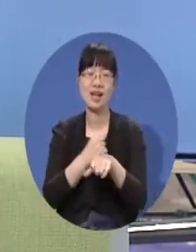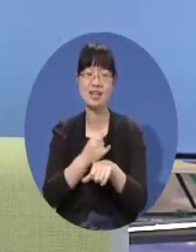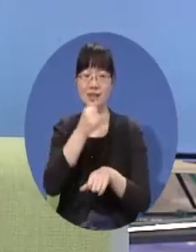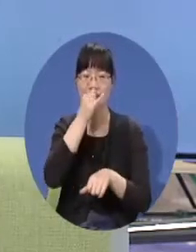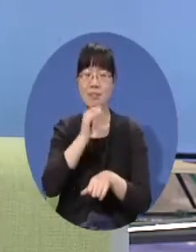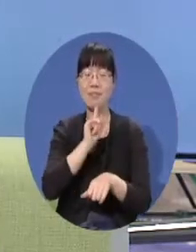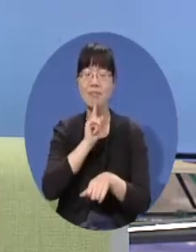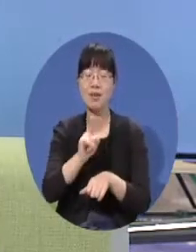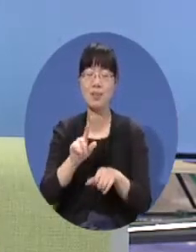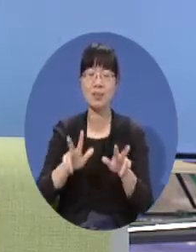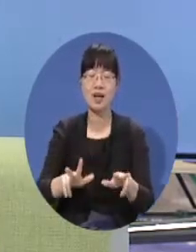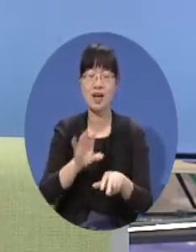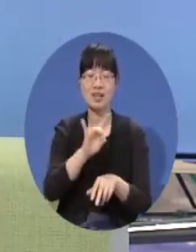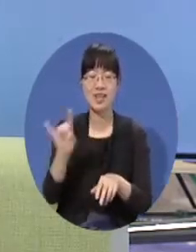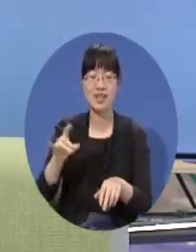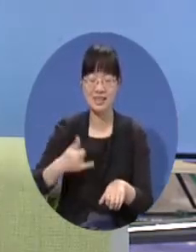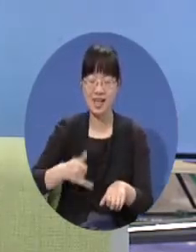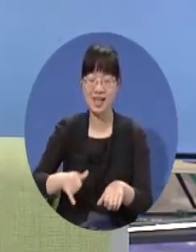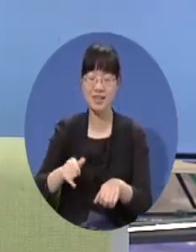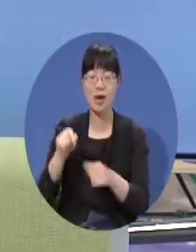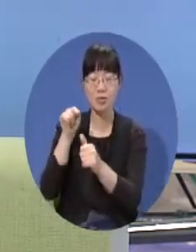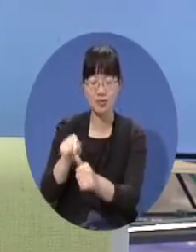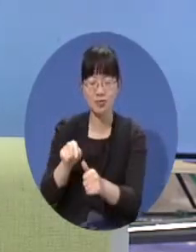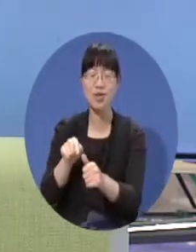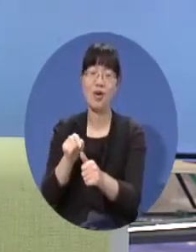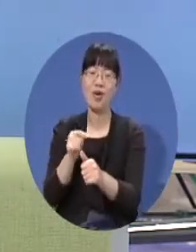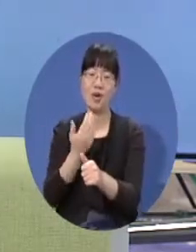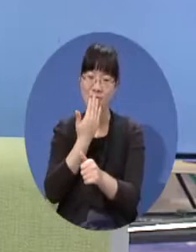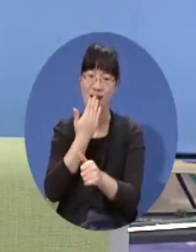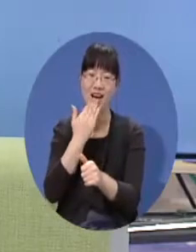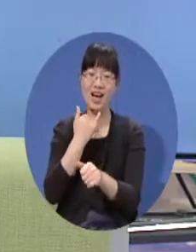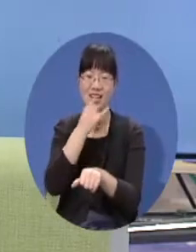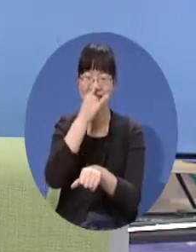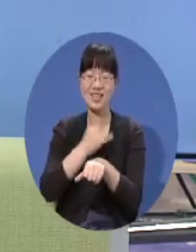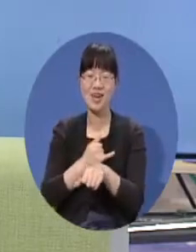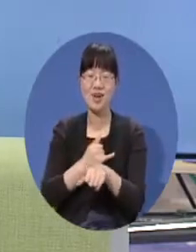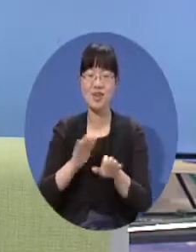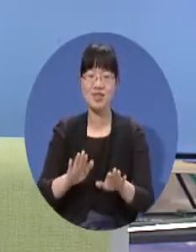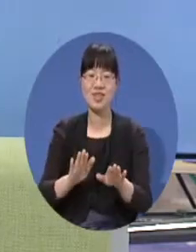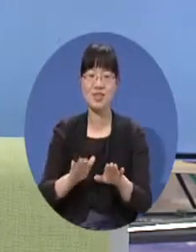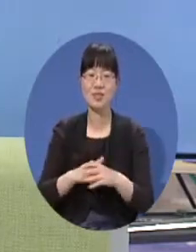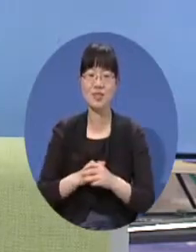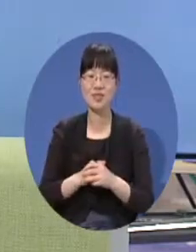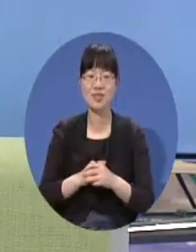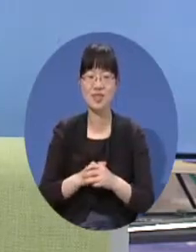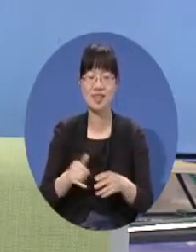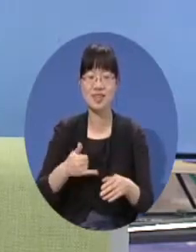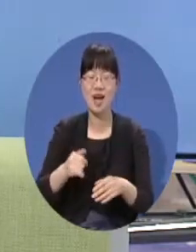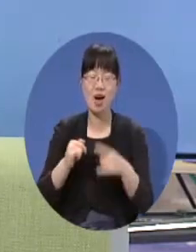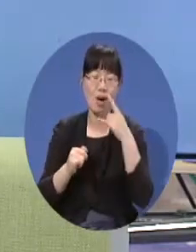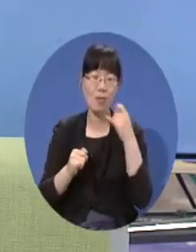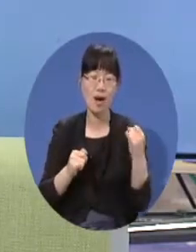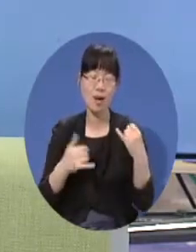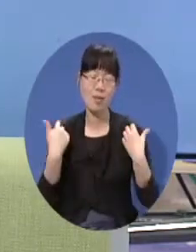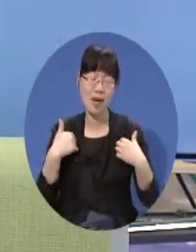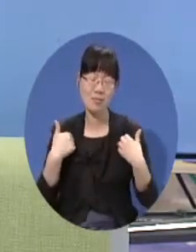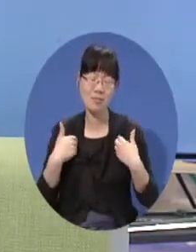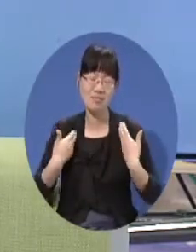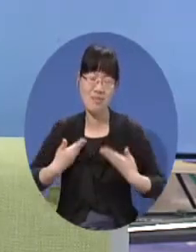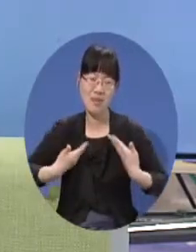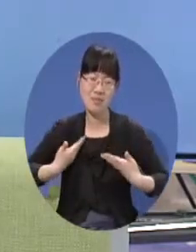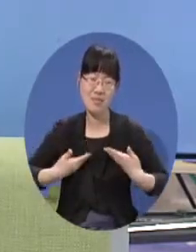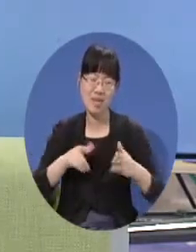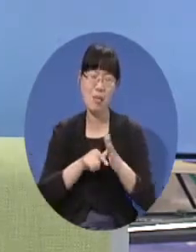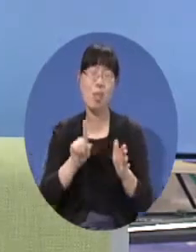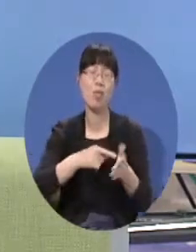아이들을 좀 부려먹으면서 놀 수도 있어요. 애들이 이렇게 보면 꽉 애들은 엄마가 바쁠 때 뭐를 하자고 해요.